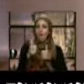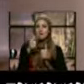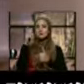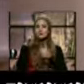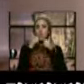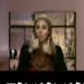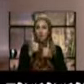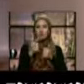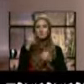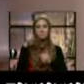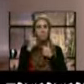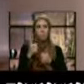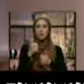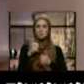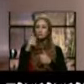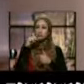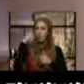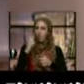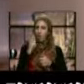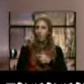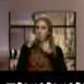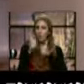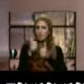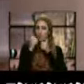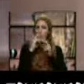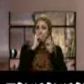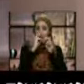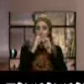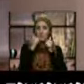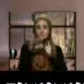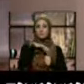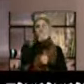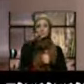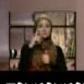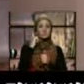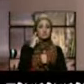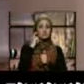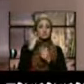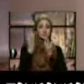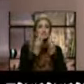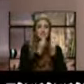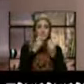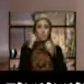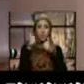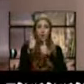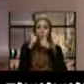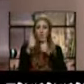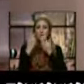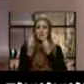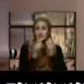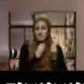فلان خلوق وطيب وكريم وشهم وإلى آخره، يمل السامعون من كثرة مدحي له، وقد أكون